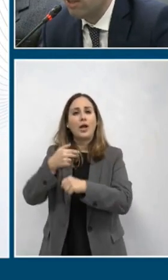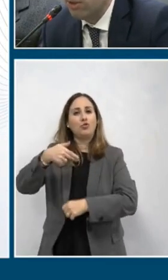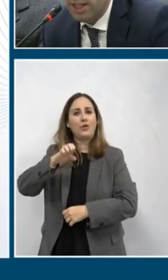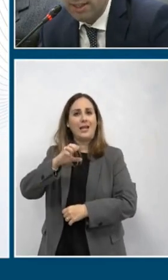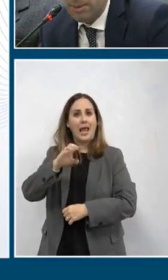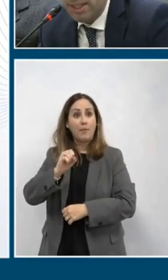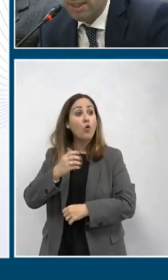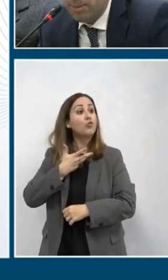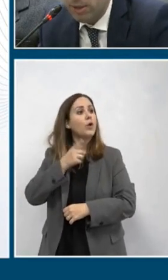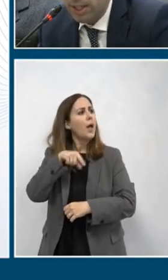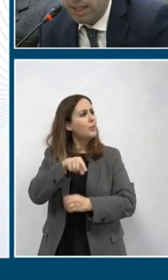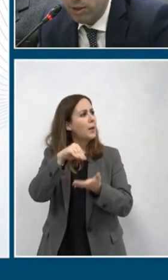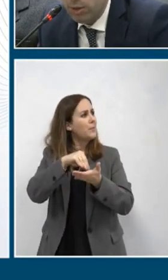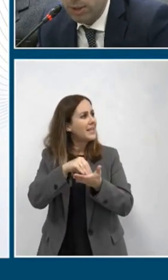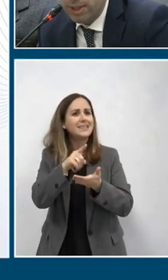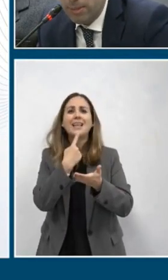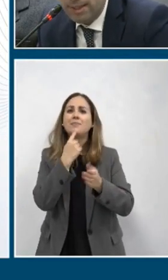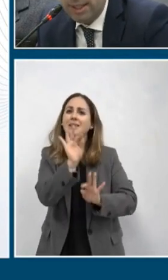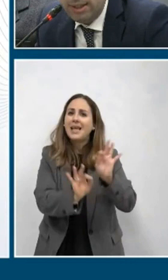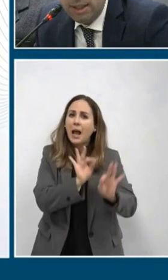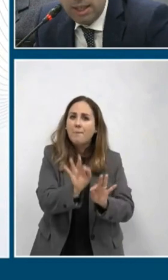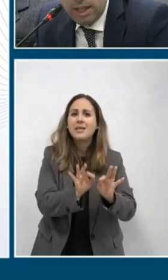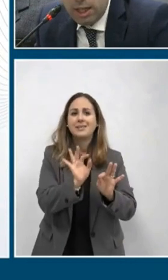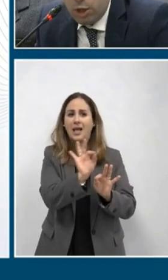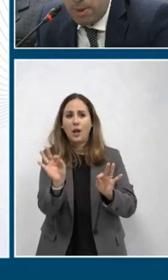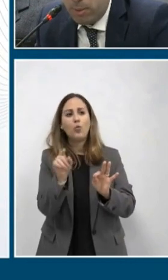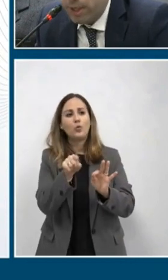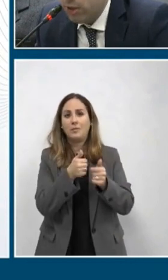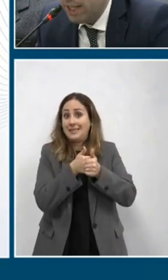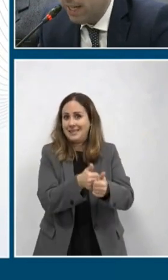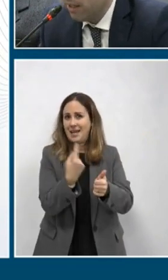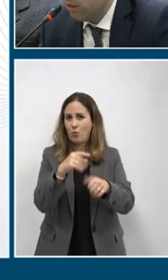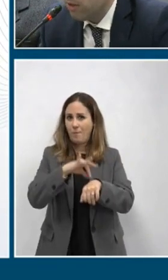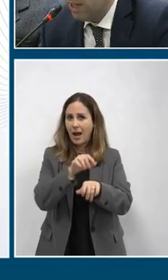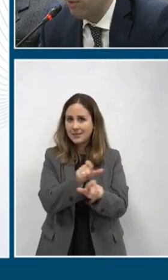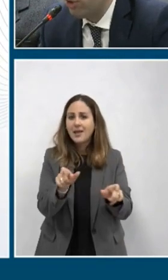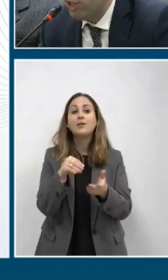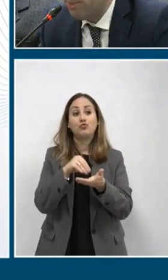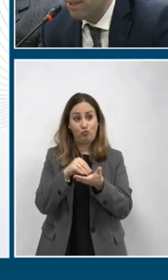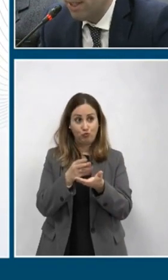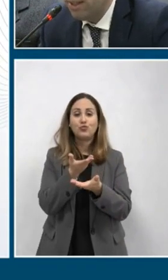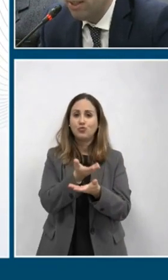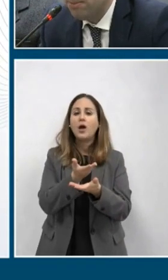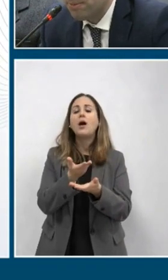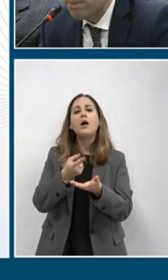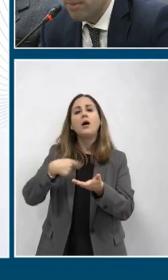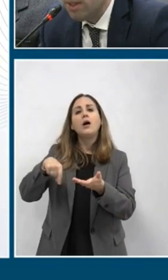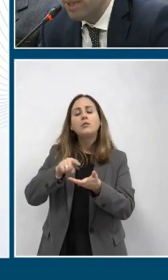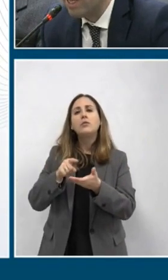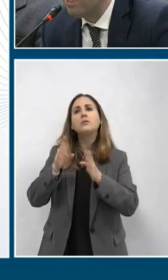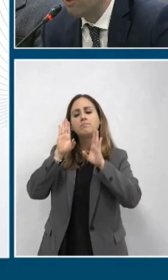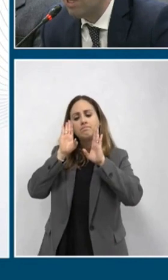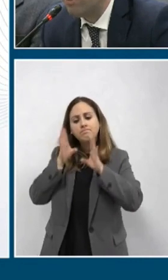dei nostri ricercatori e la terapista che ha preso in carico alcuni di questi pazienti Noi abbiamo preso in carico la voce dei pazienti